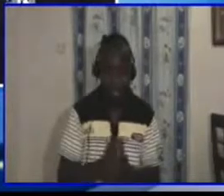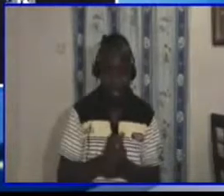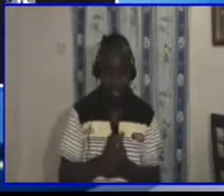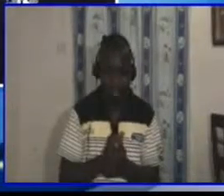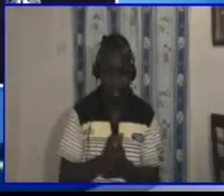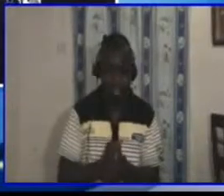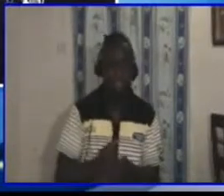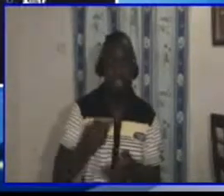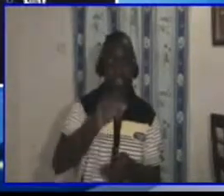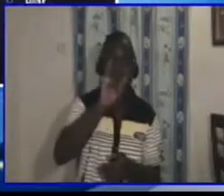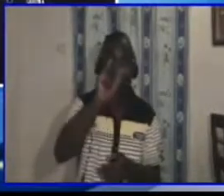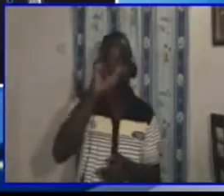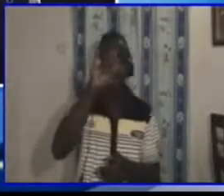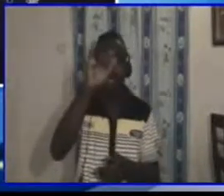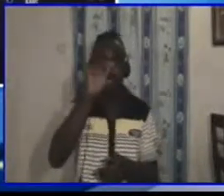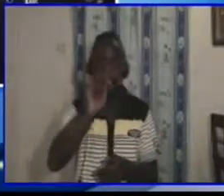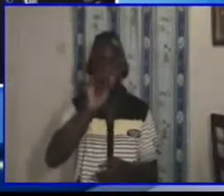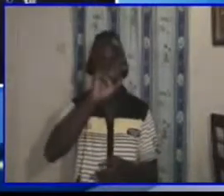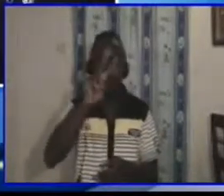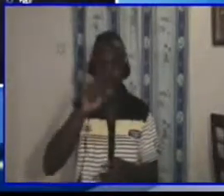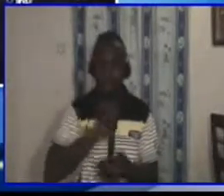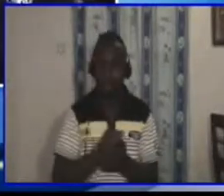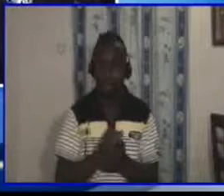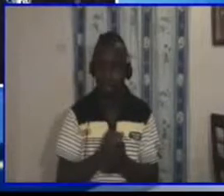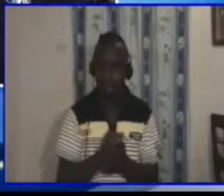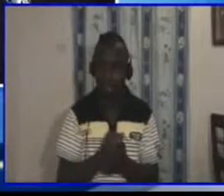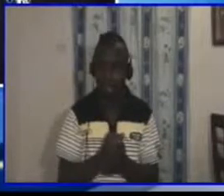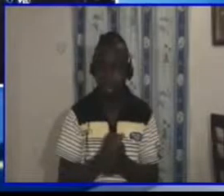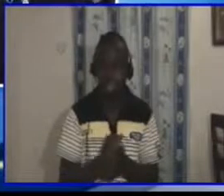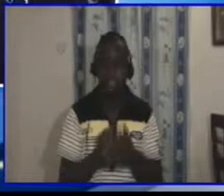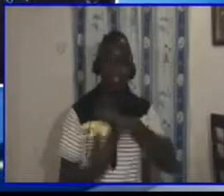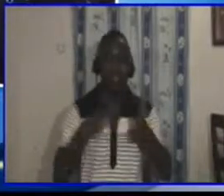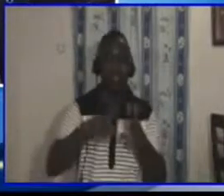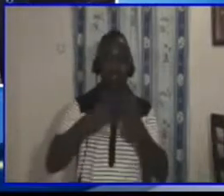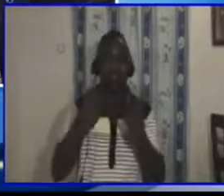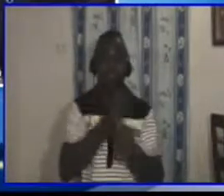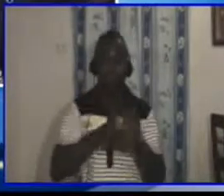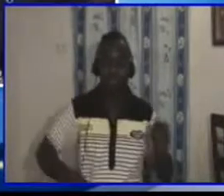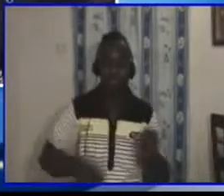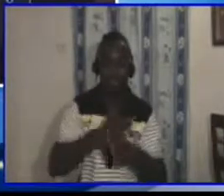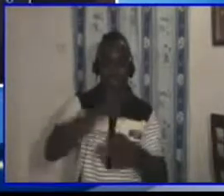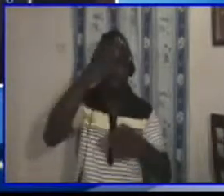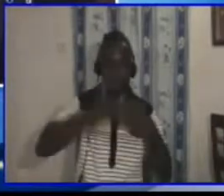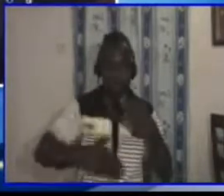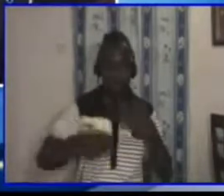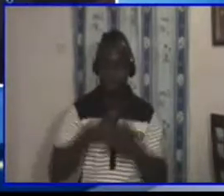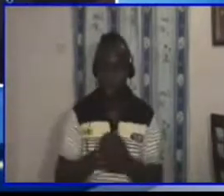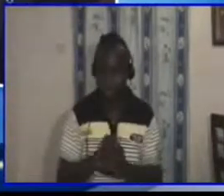la paix dell'antico testamento e yasha del nuovo testamento